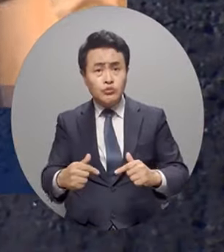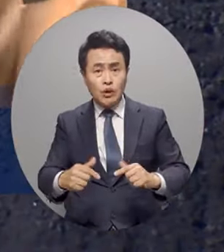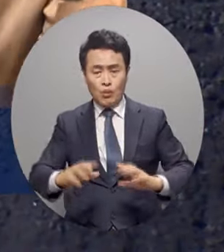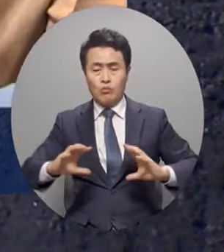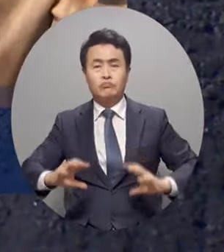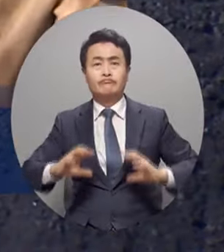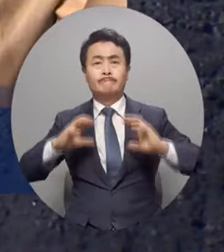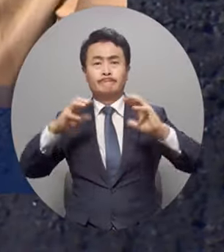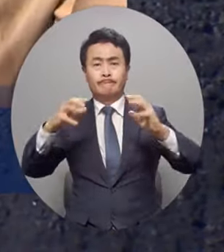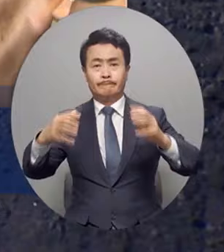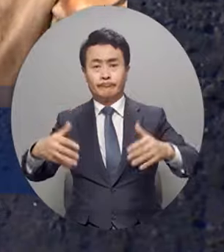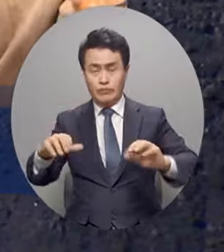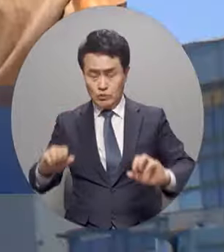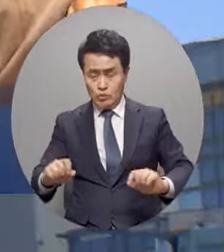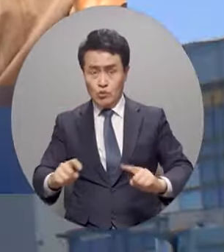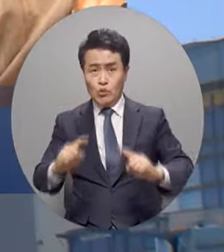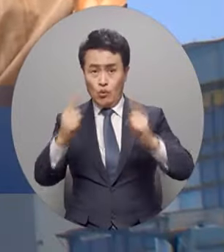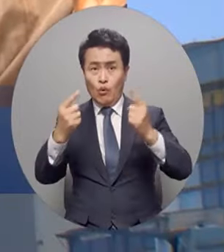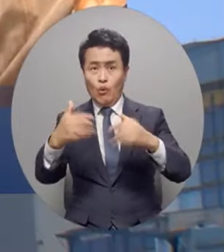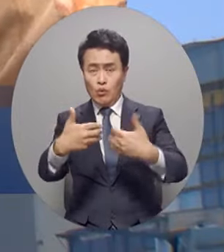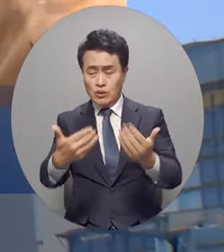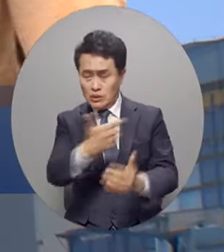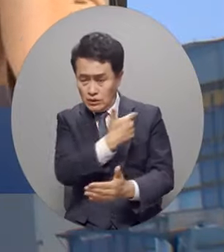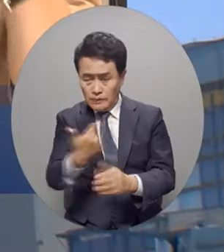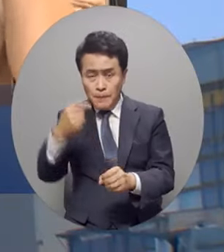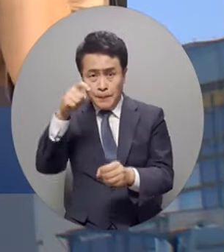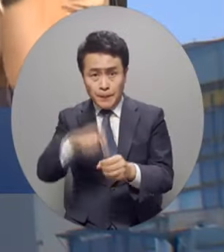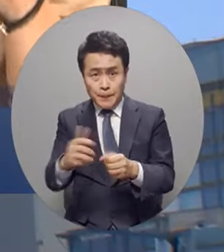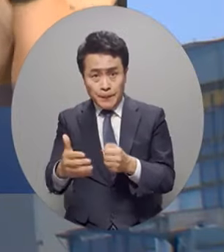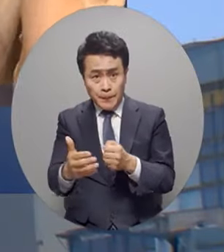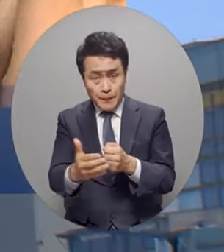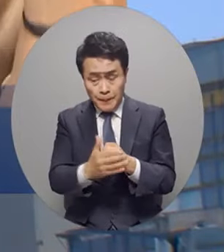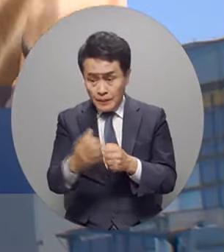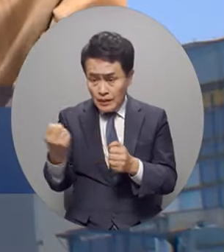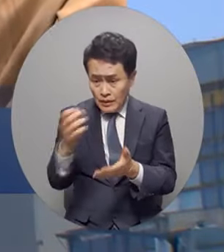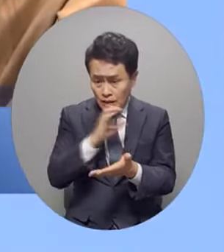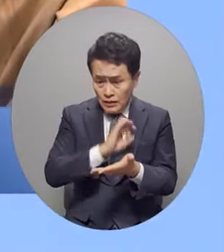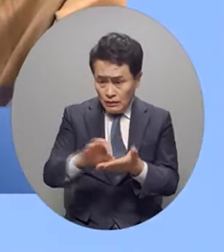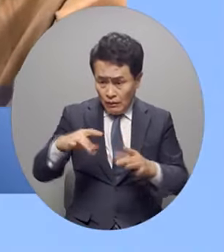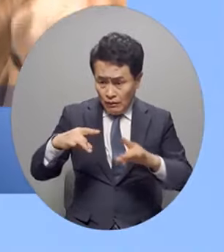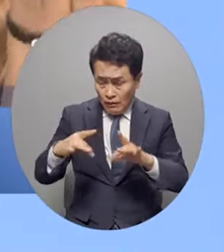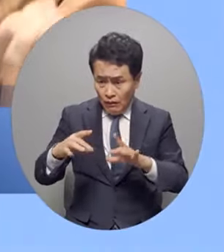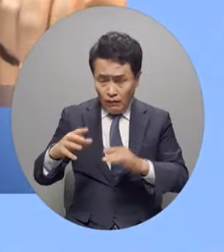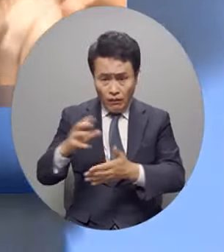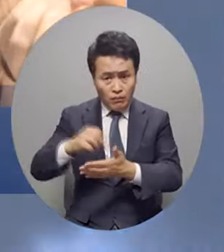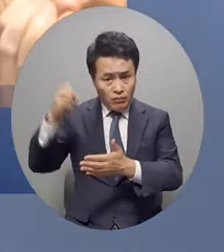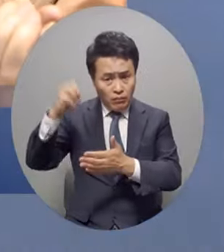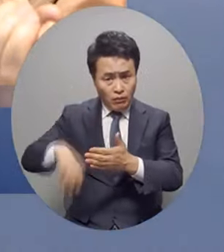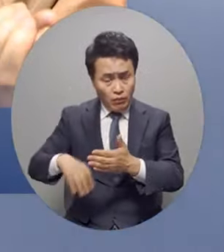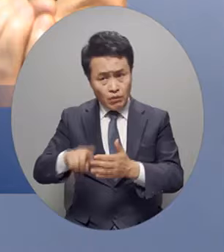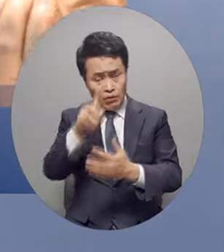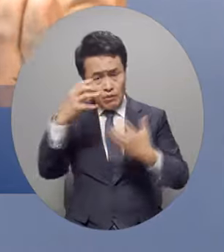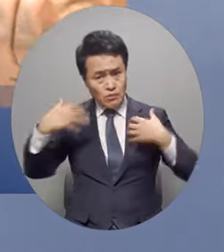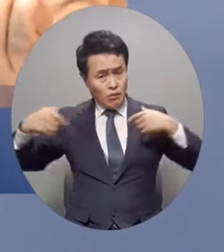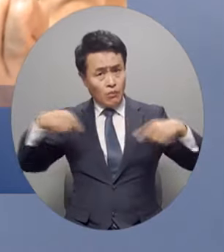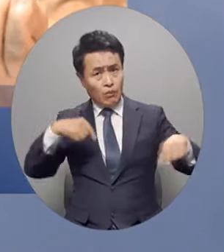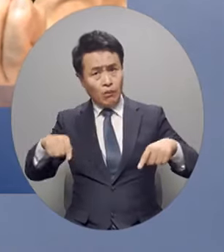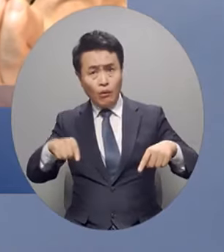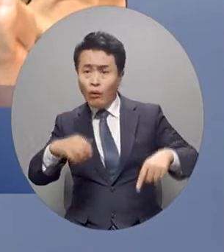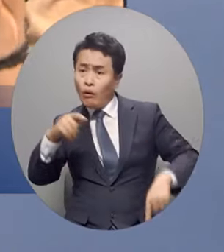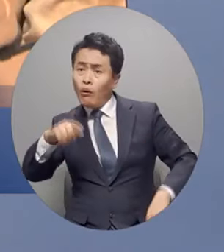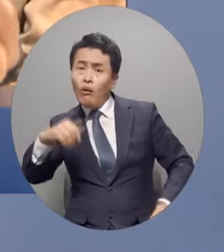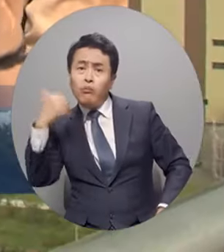인류의 동시대적인 목표인데 재생에너지를 승시키겠다고 하는 이 정부 정책을 어느